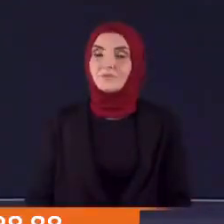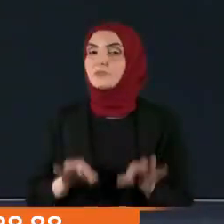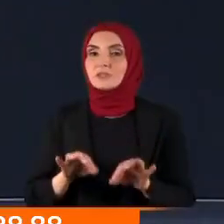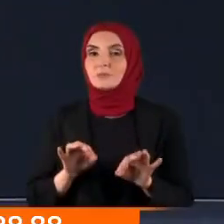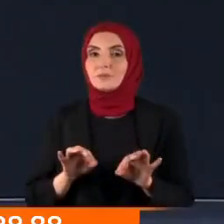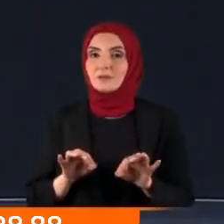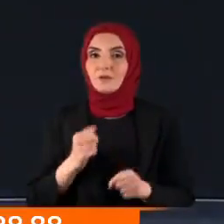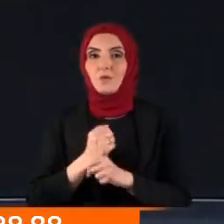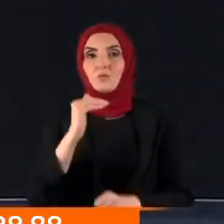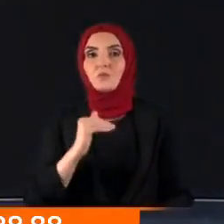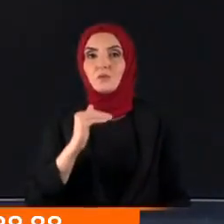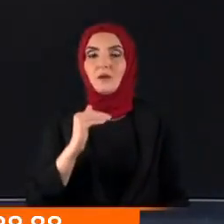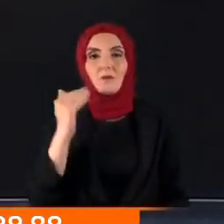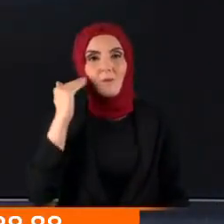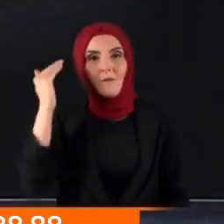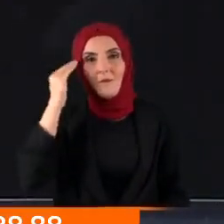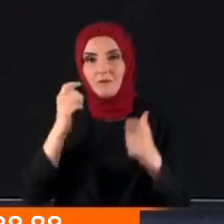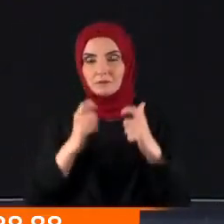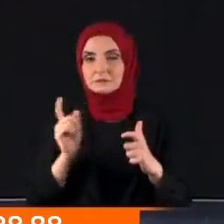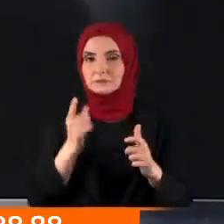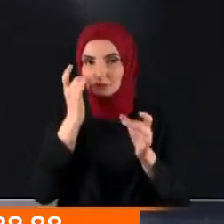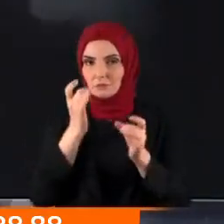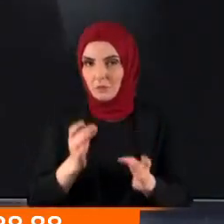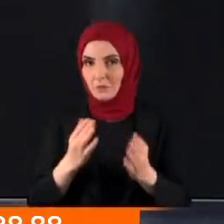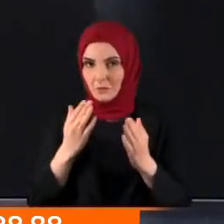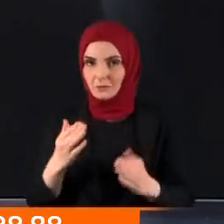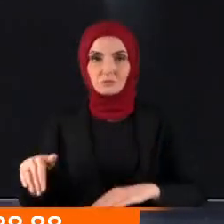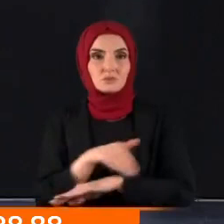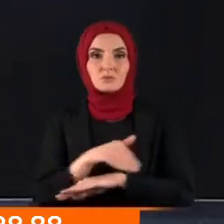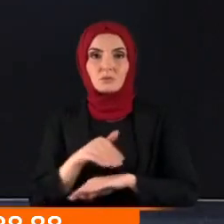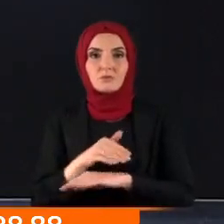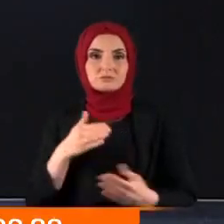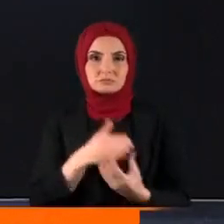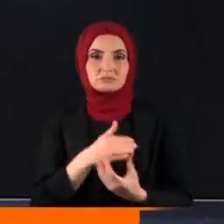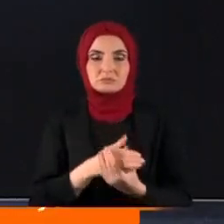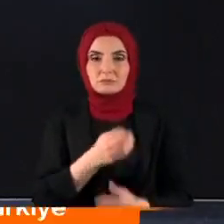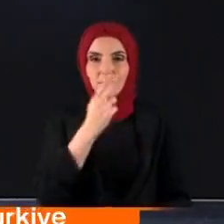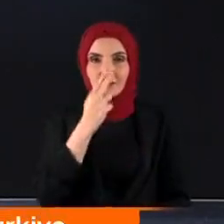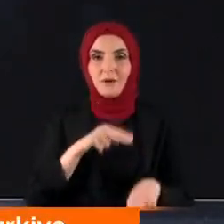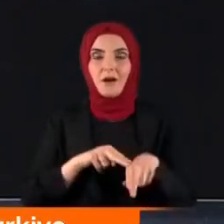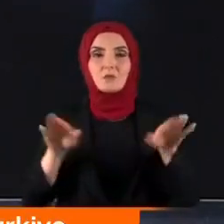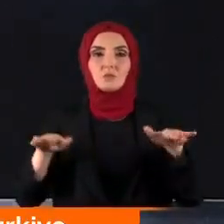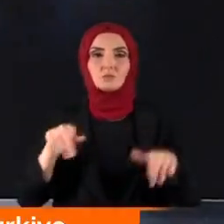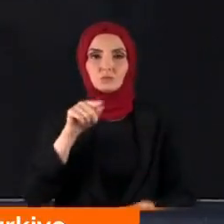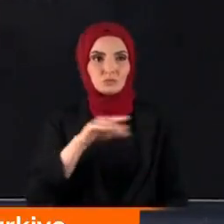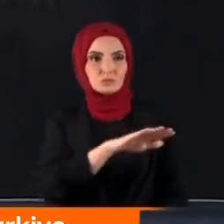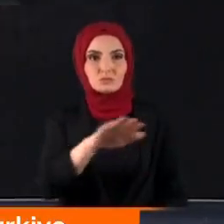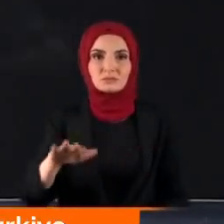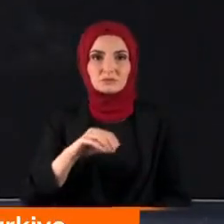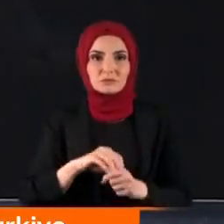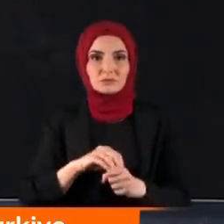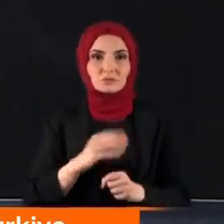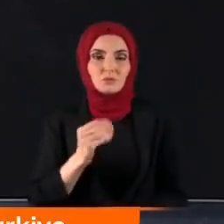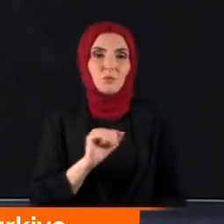Şimdi de Güney Kore'den ilginç bir görüntü var sırada. Bir sokağa dadanan karga çevre sakinlerinin kabusu oldu. Sokaktan geçen